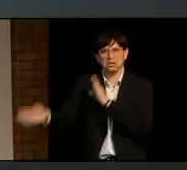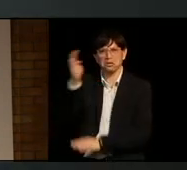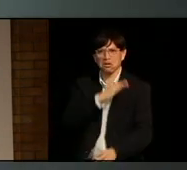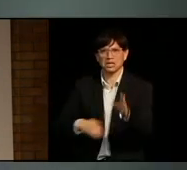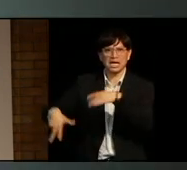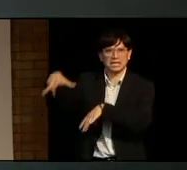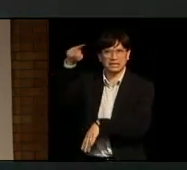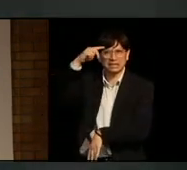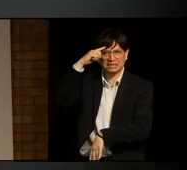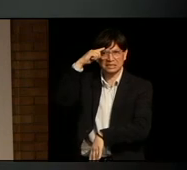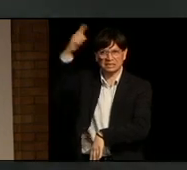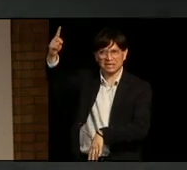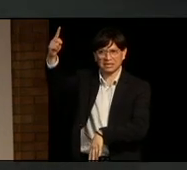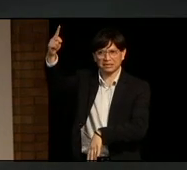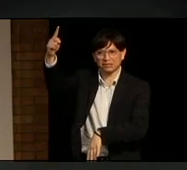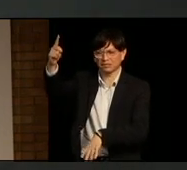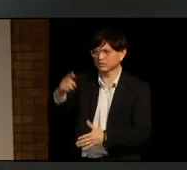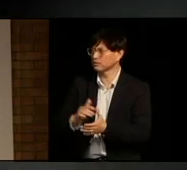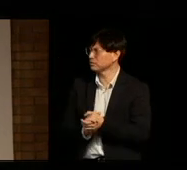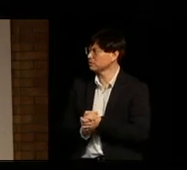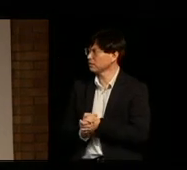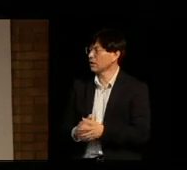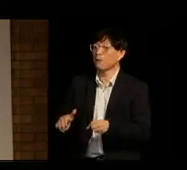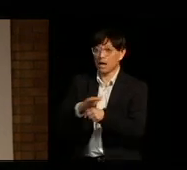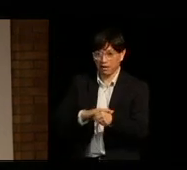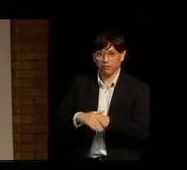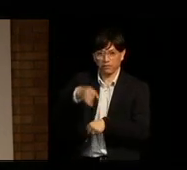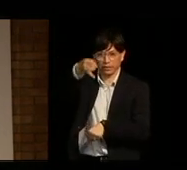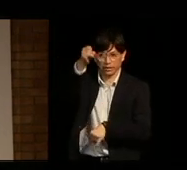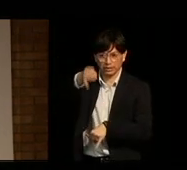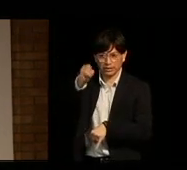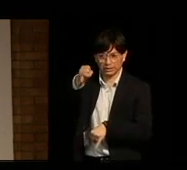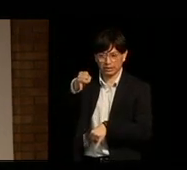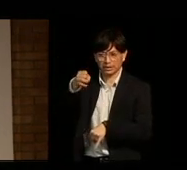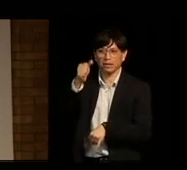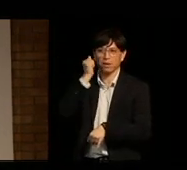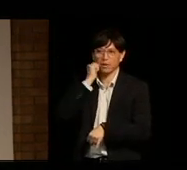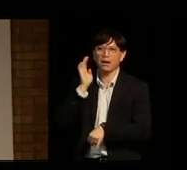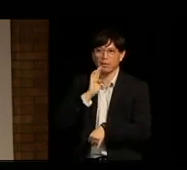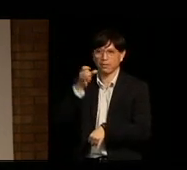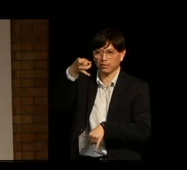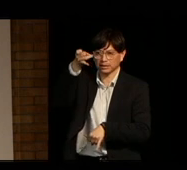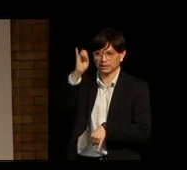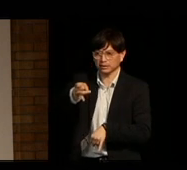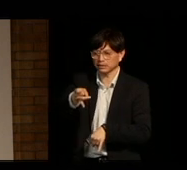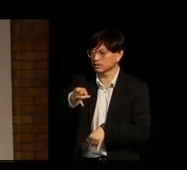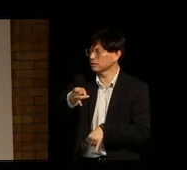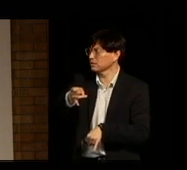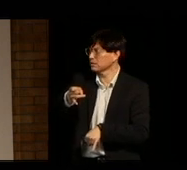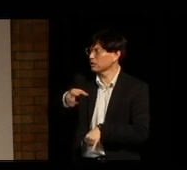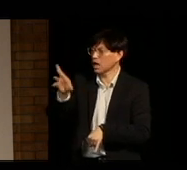consapevolezza di sentirsi invisibili No ma le famiglie Sì i loro genitori Sì E allora